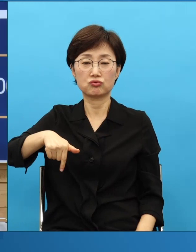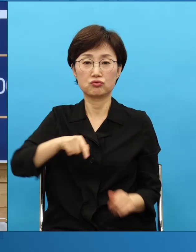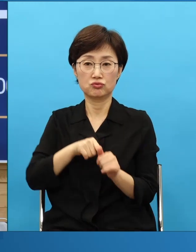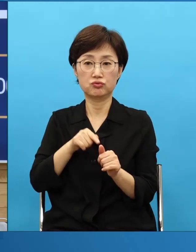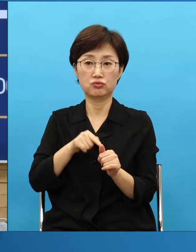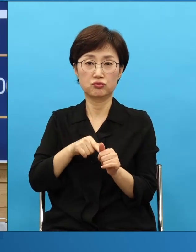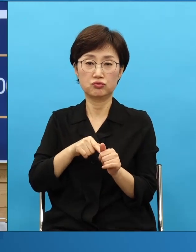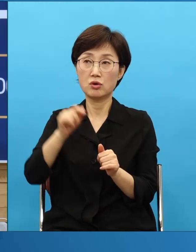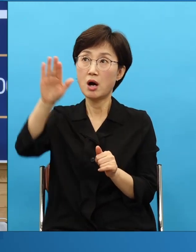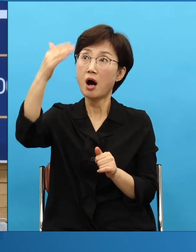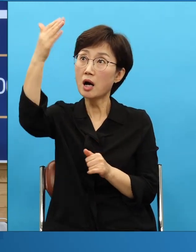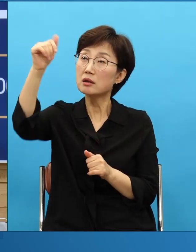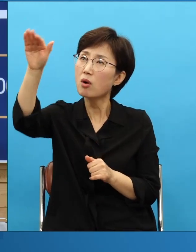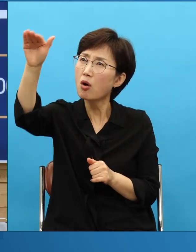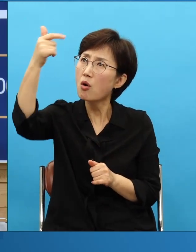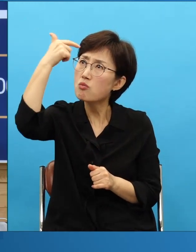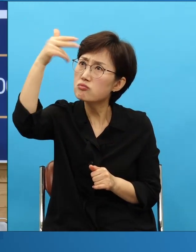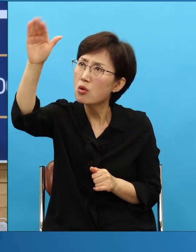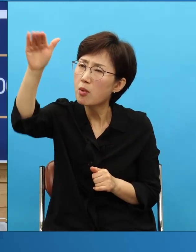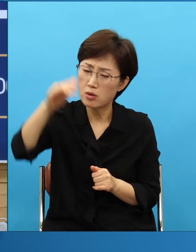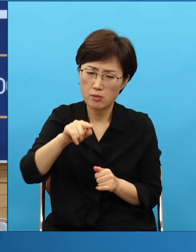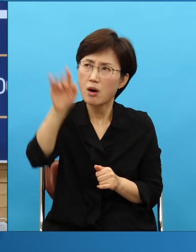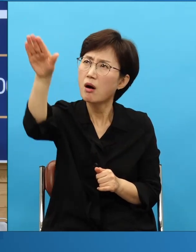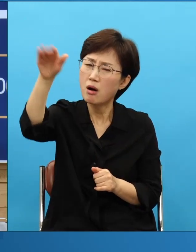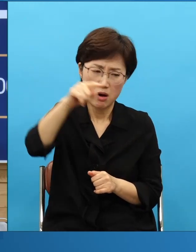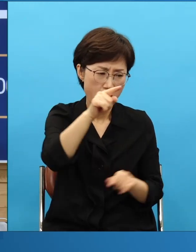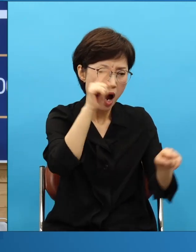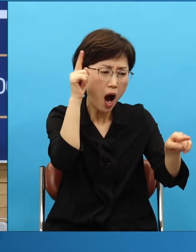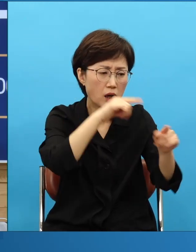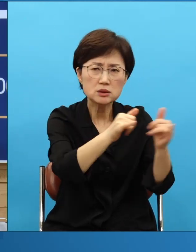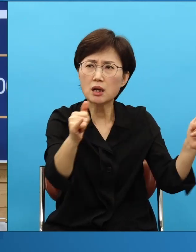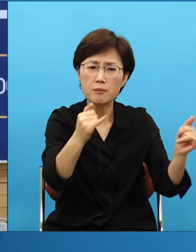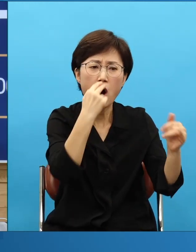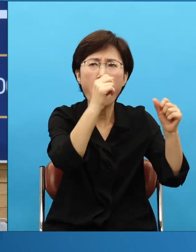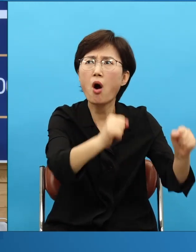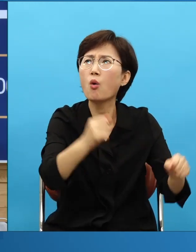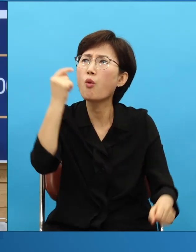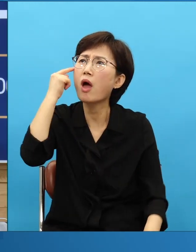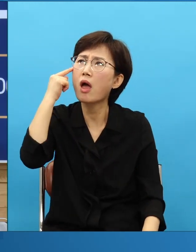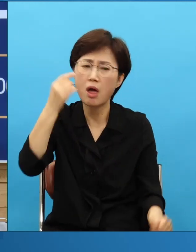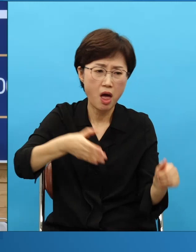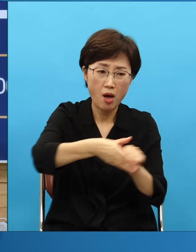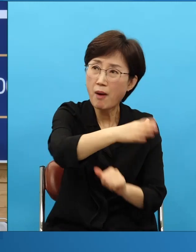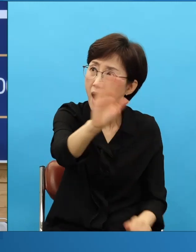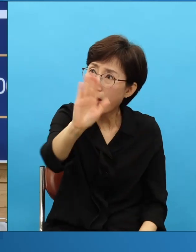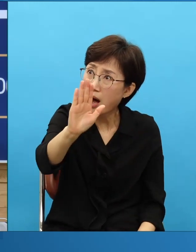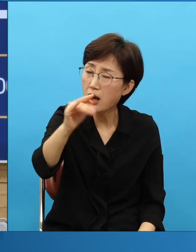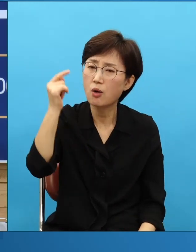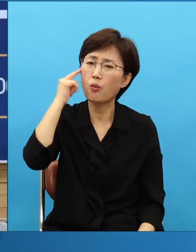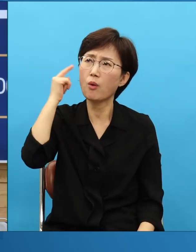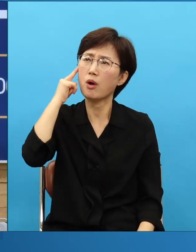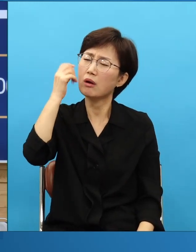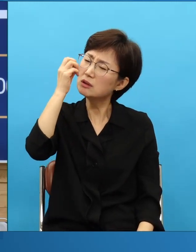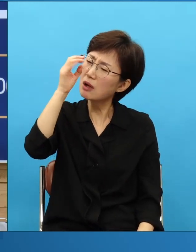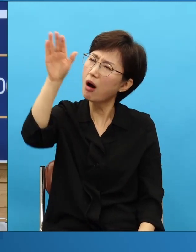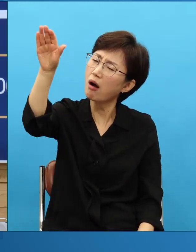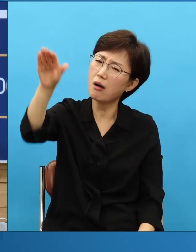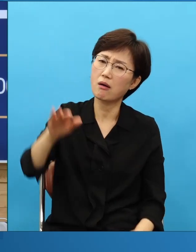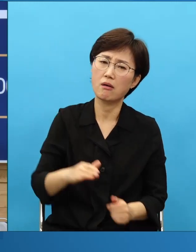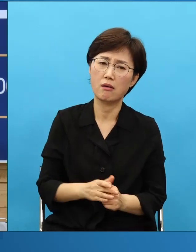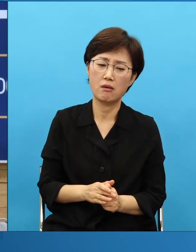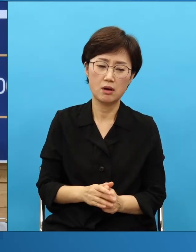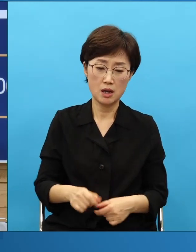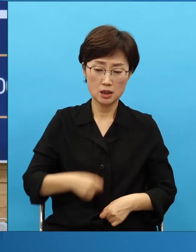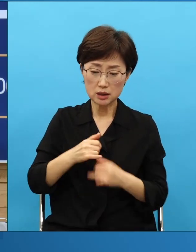this prophet asked God, 왜 악인들 죽이지 그만둡니까? and so all these people who are wicked and evil, why do you leave them? Why don't you just take 왜 them